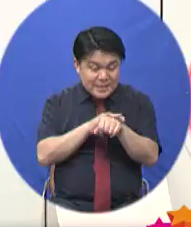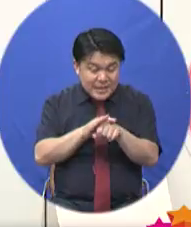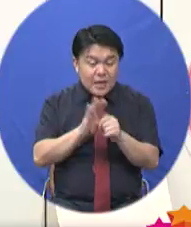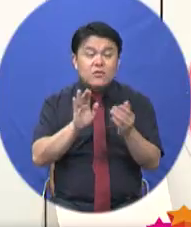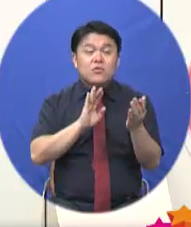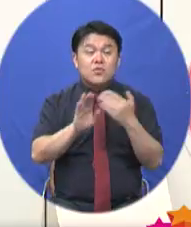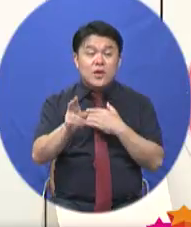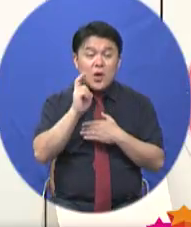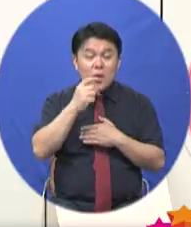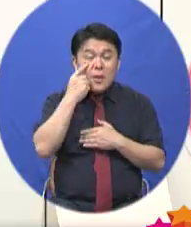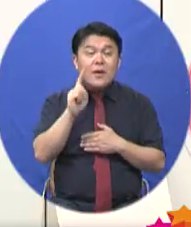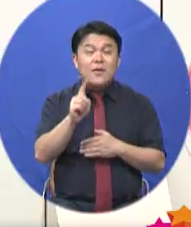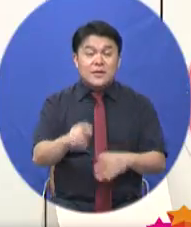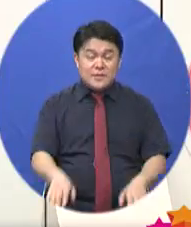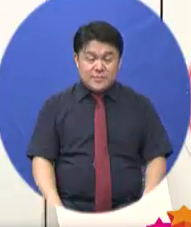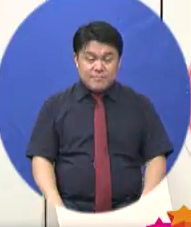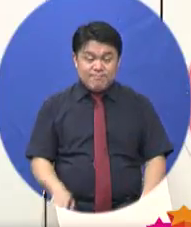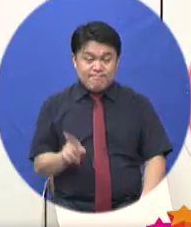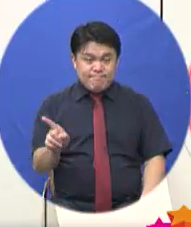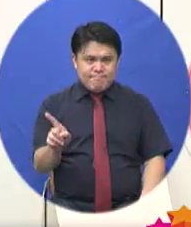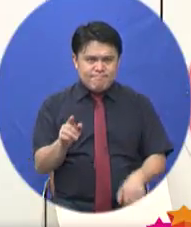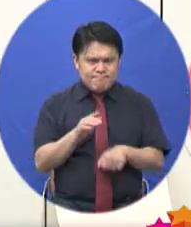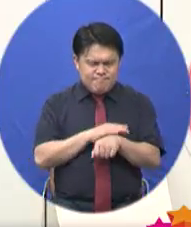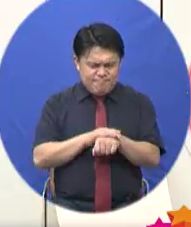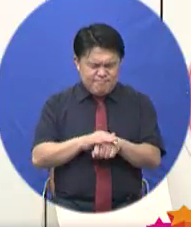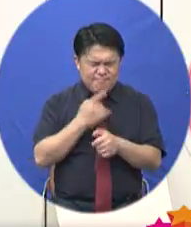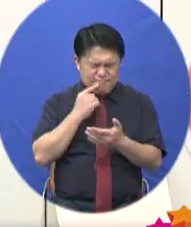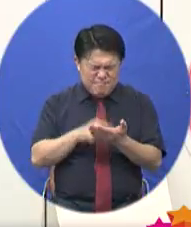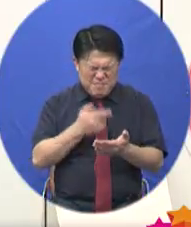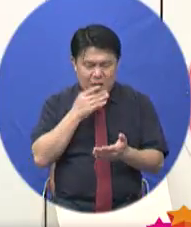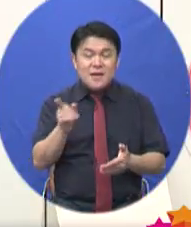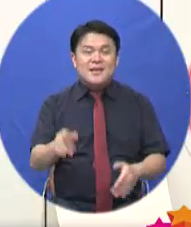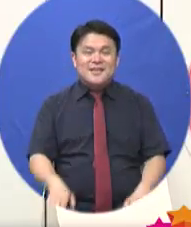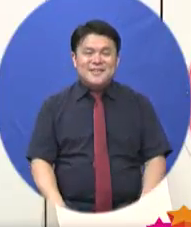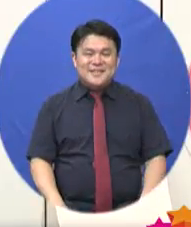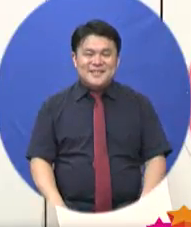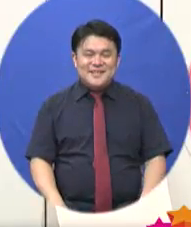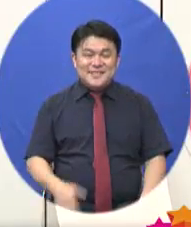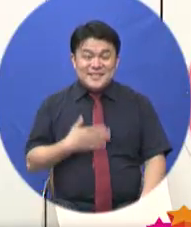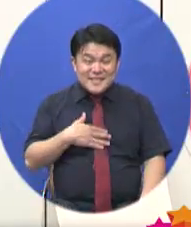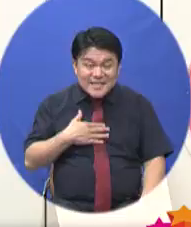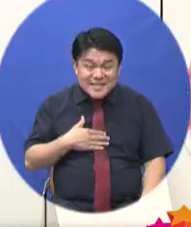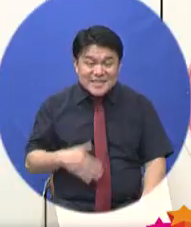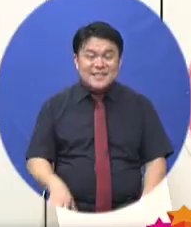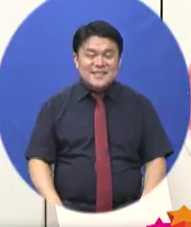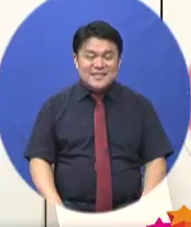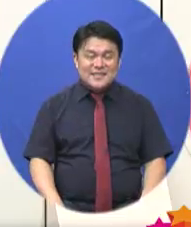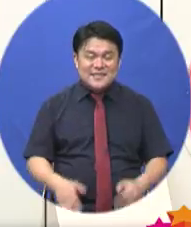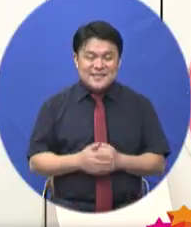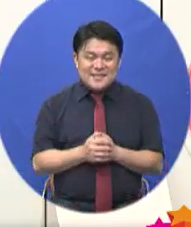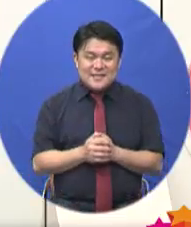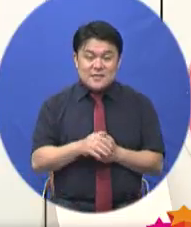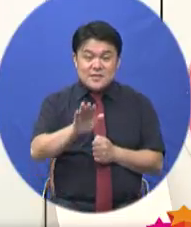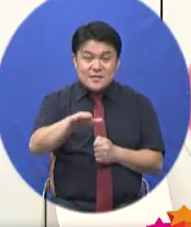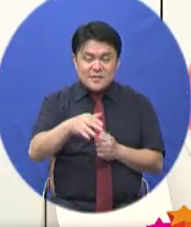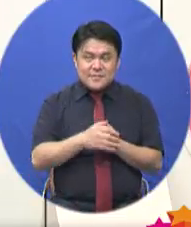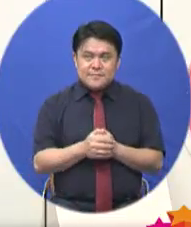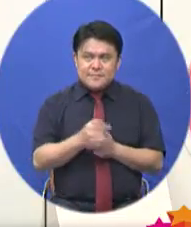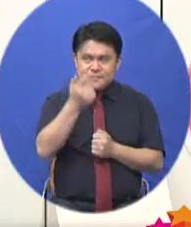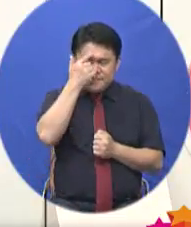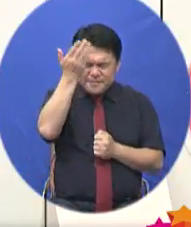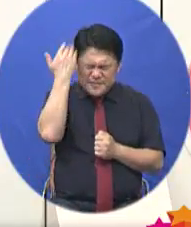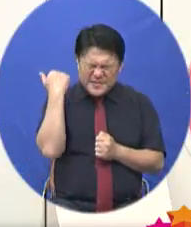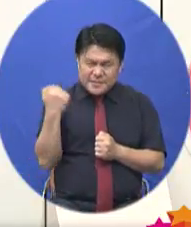들어가면서 찬찬히 하시면요. 이것도 아주 수월한 노래예요. 네. 쉽게 부르시면 됩니다. 네. 그런데